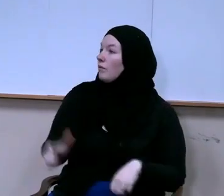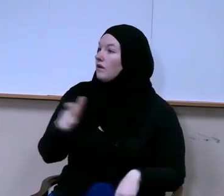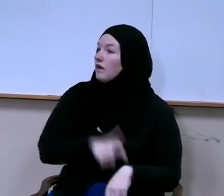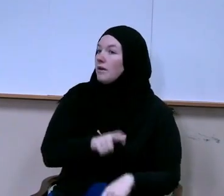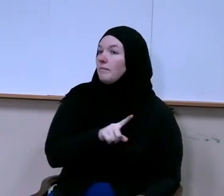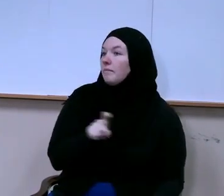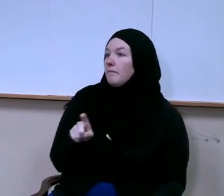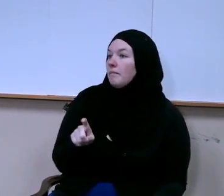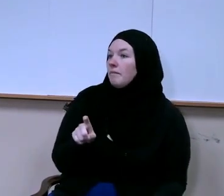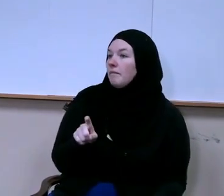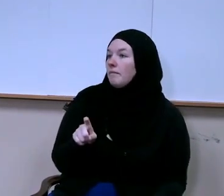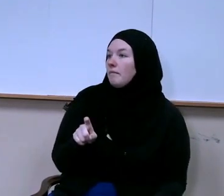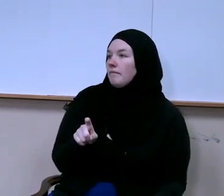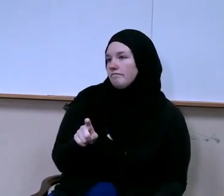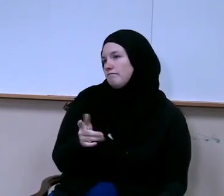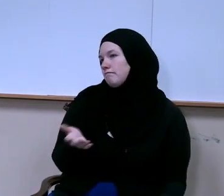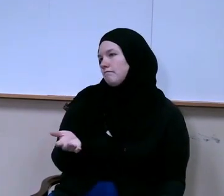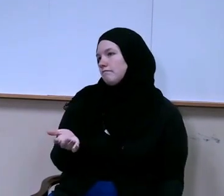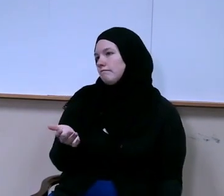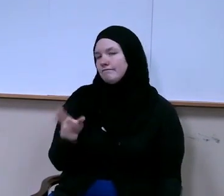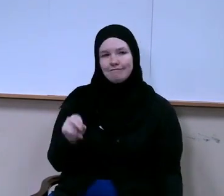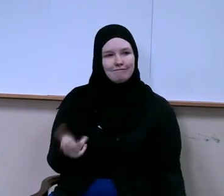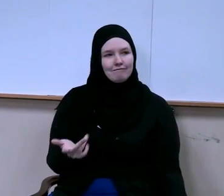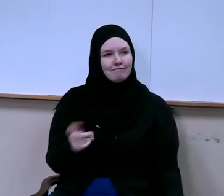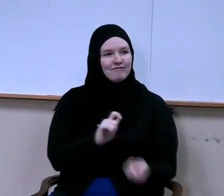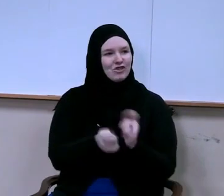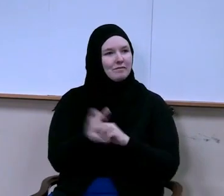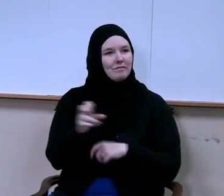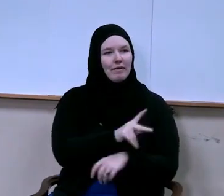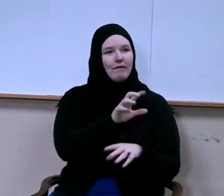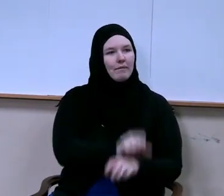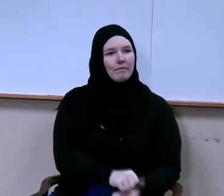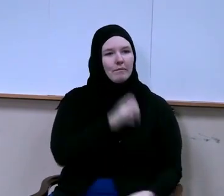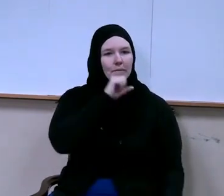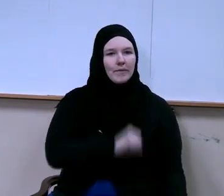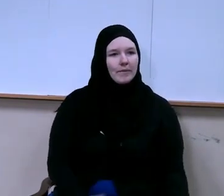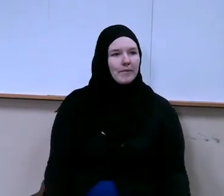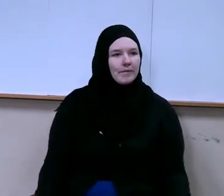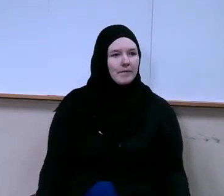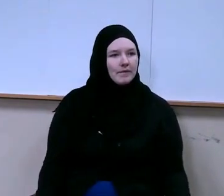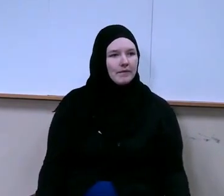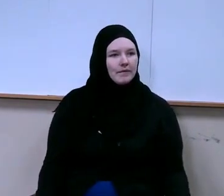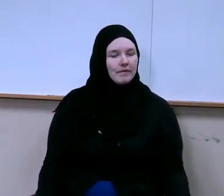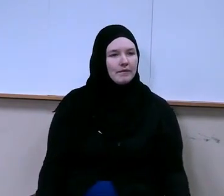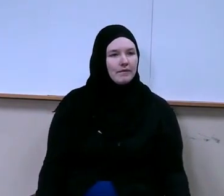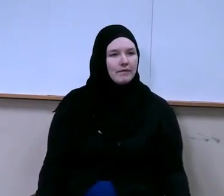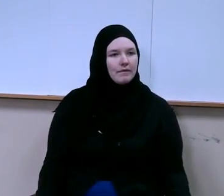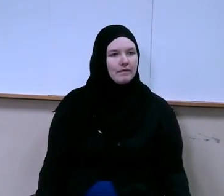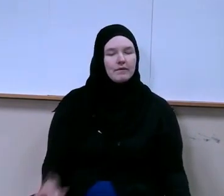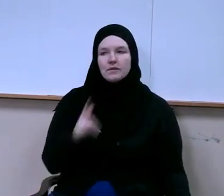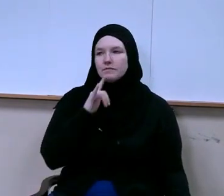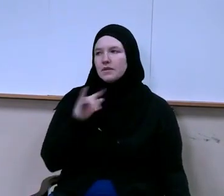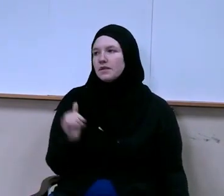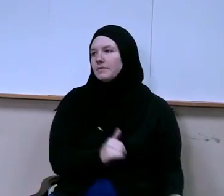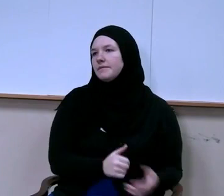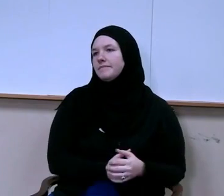repressive against Allah and against His creation. يَا أَيُّهَا النَّاسِ إِنَّمَا بَغْيُكُمْ